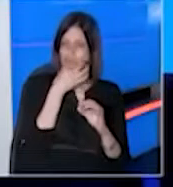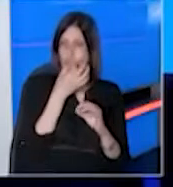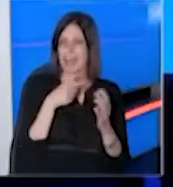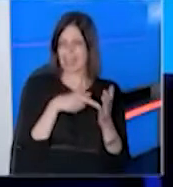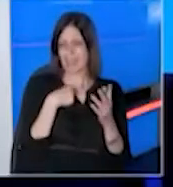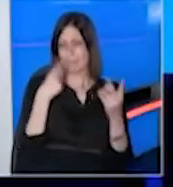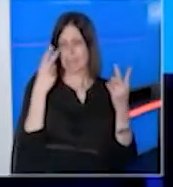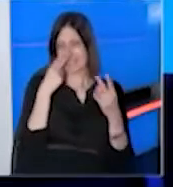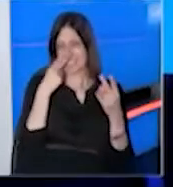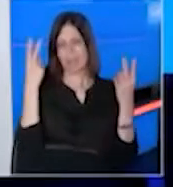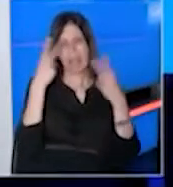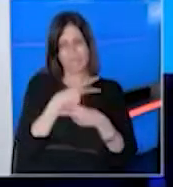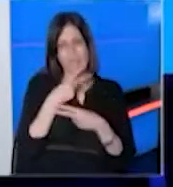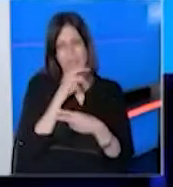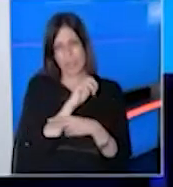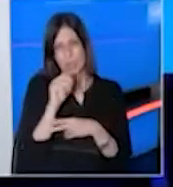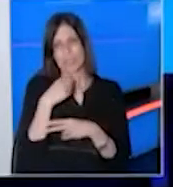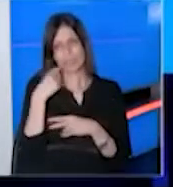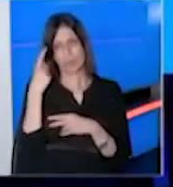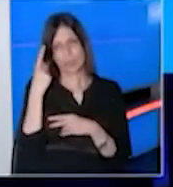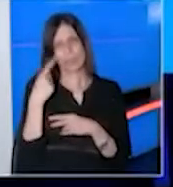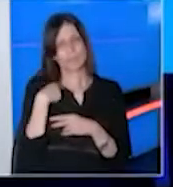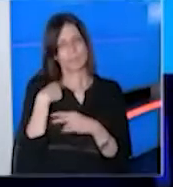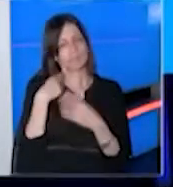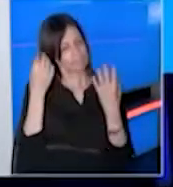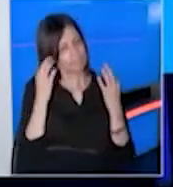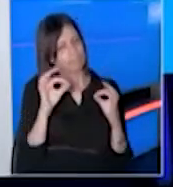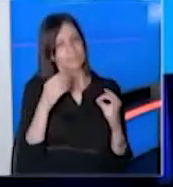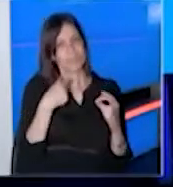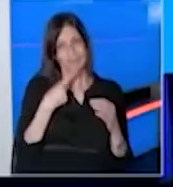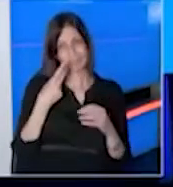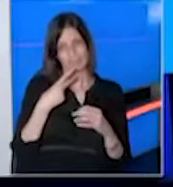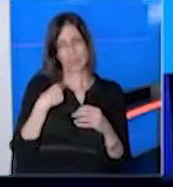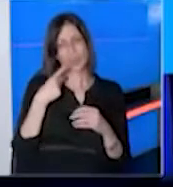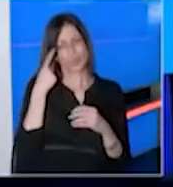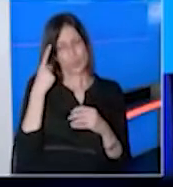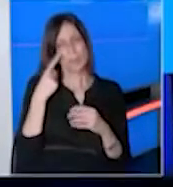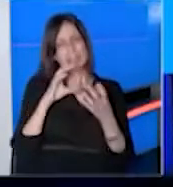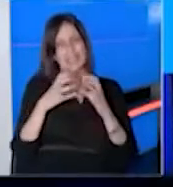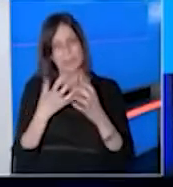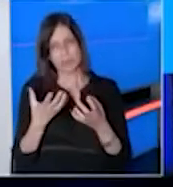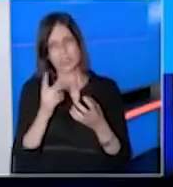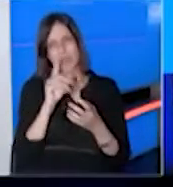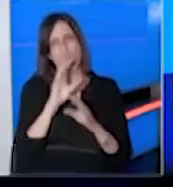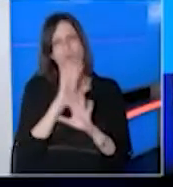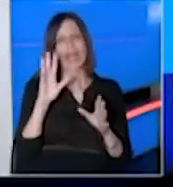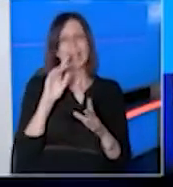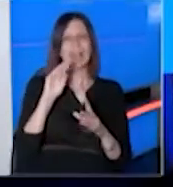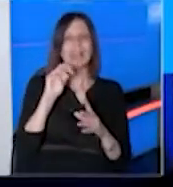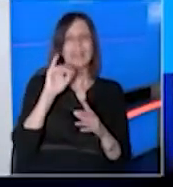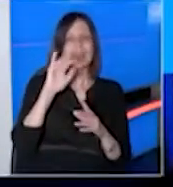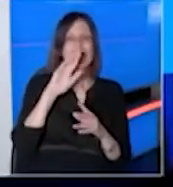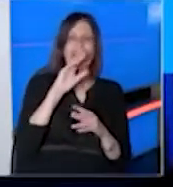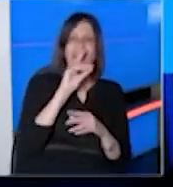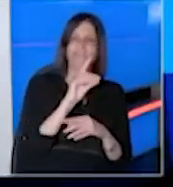אנחנו מנסים כדי להבין את העניין, ואנחנו יודעים. אני מעריך את זה, אגב. ואני, בני ובנך, אנחנו רואים את זה, קיבוצים, לא רק ניר דוד, שיש איתם את